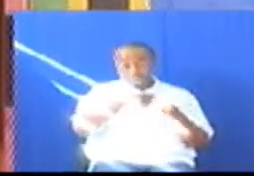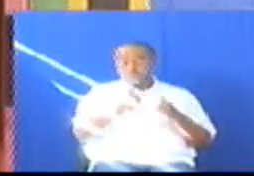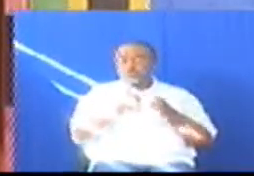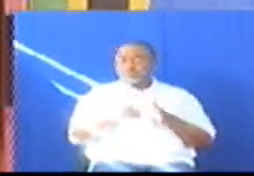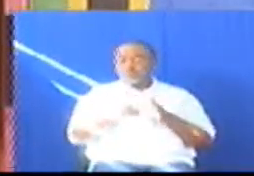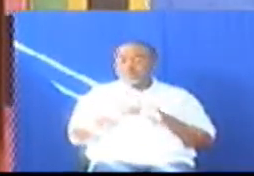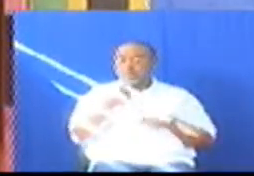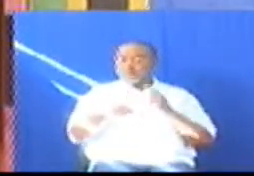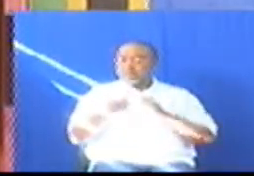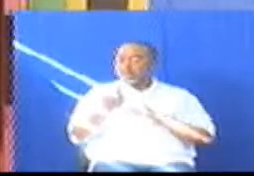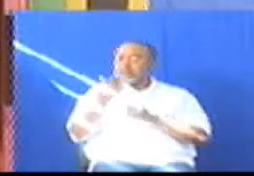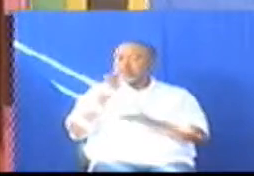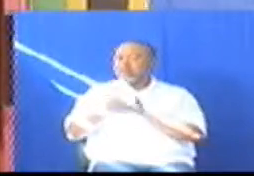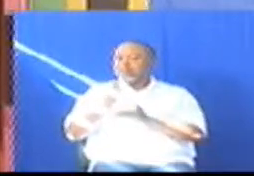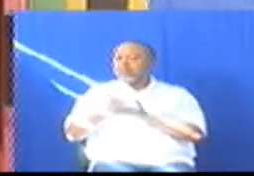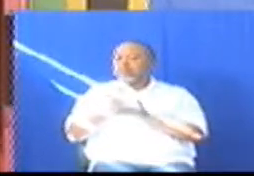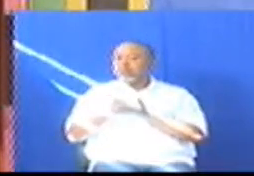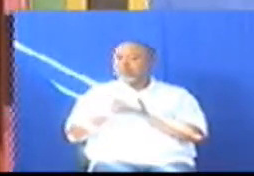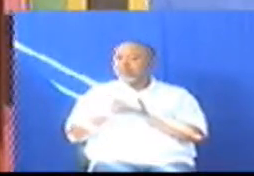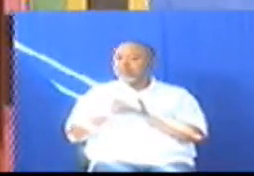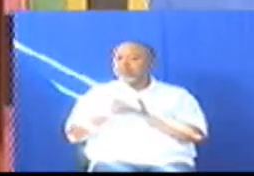miradi itakamilika mwaka